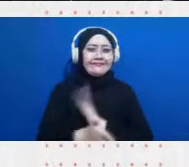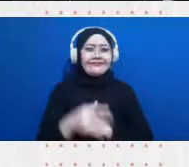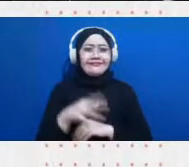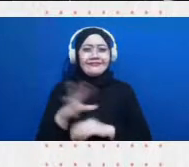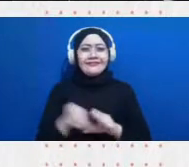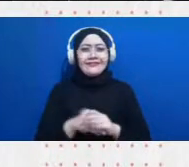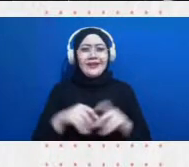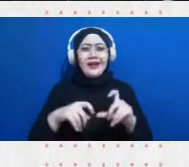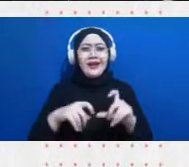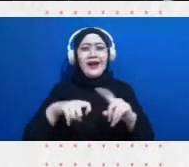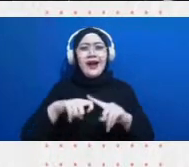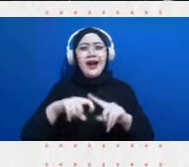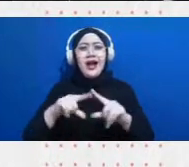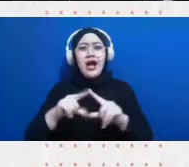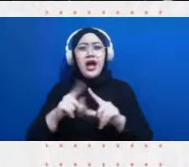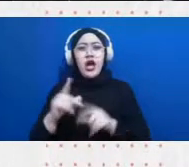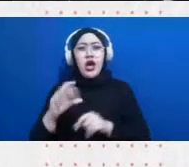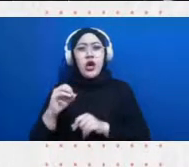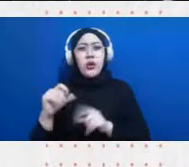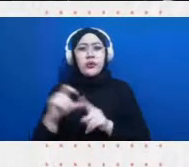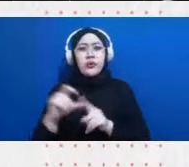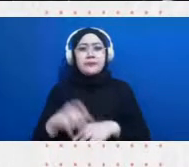Kahoot-nya.